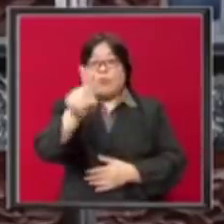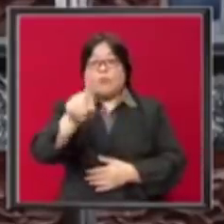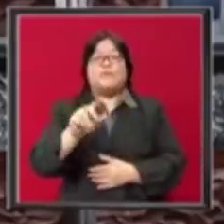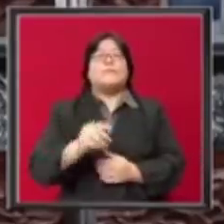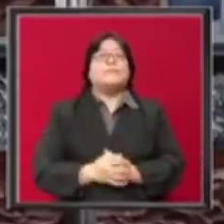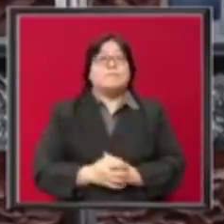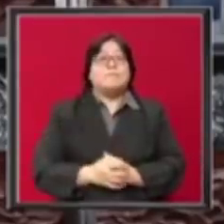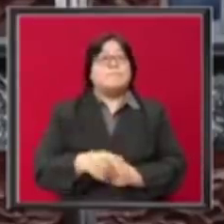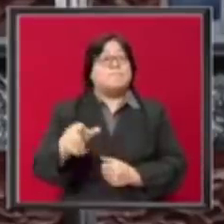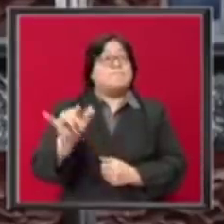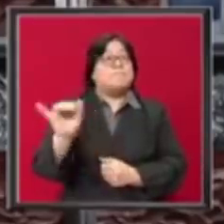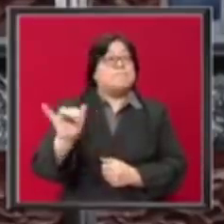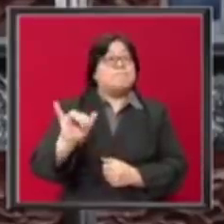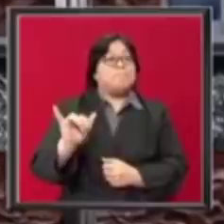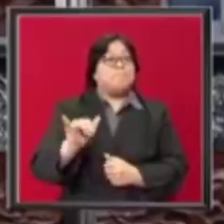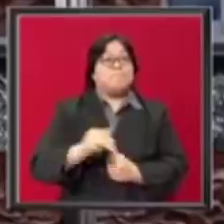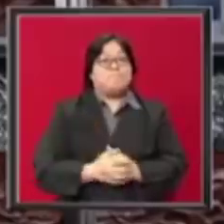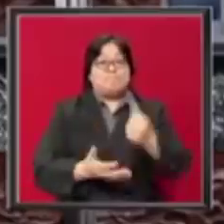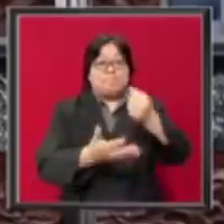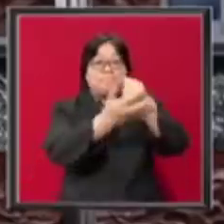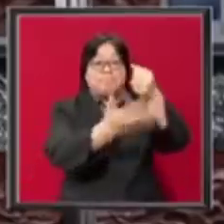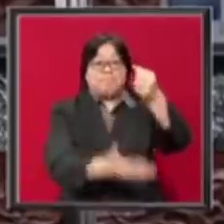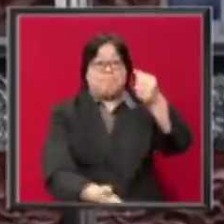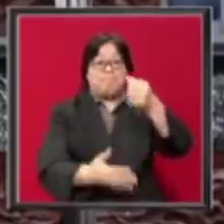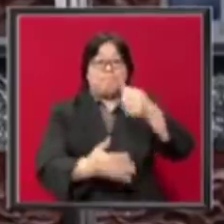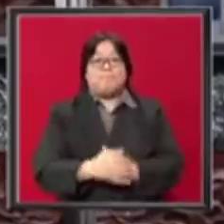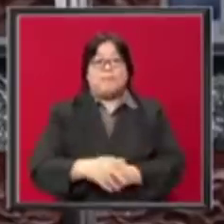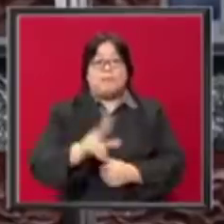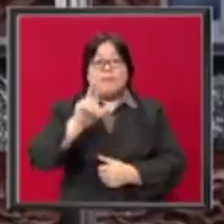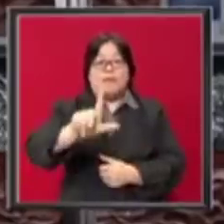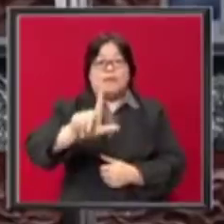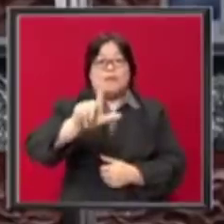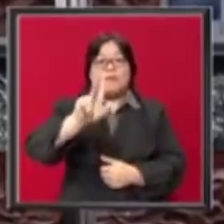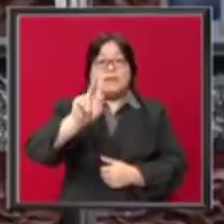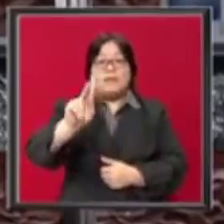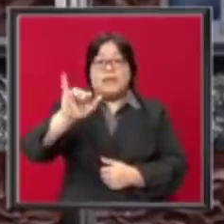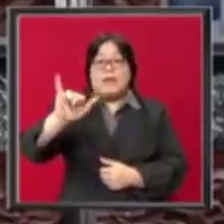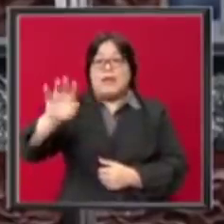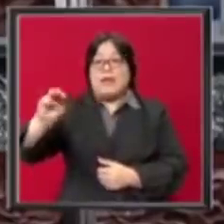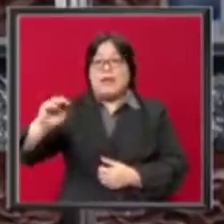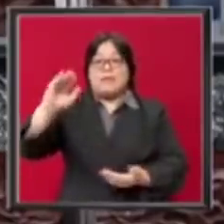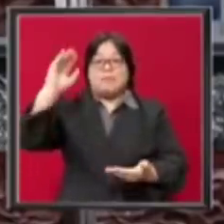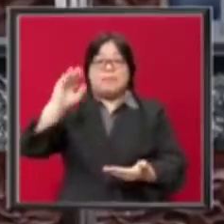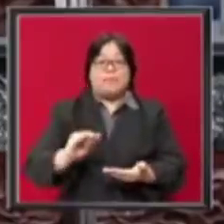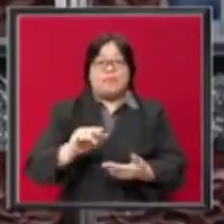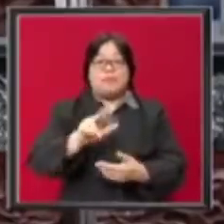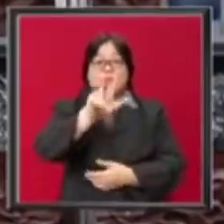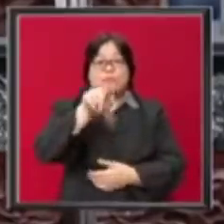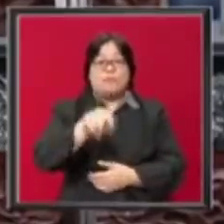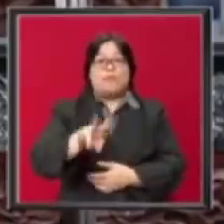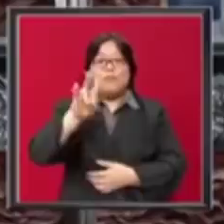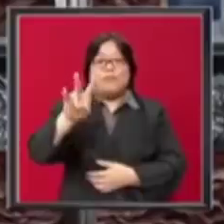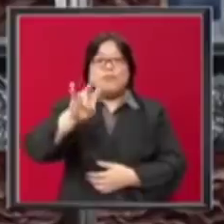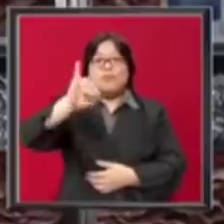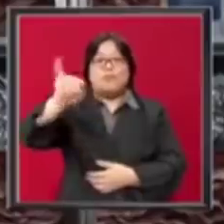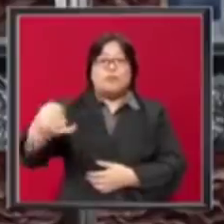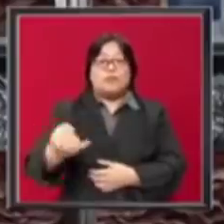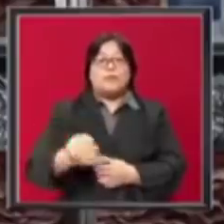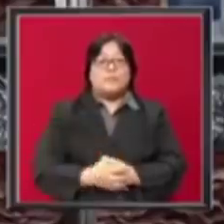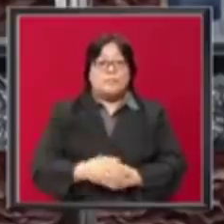juga, dana bagi LKIM berkurangan 37.6